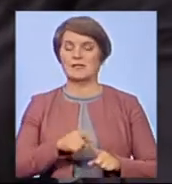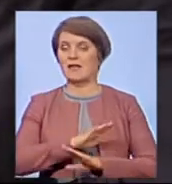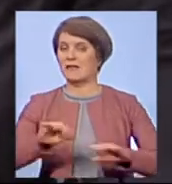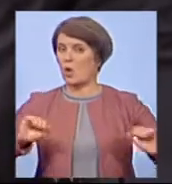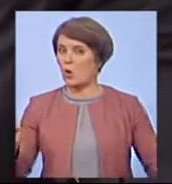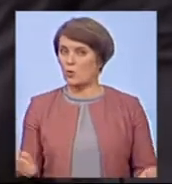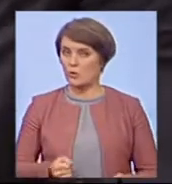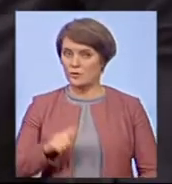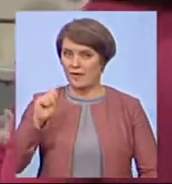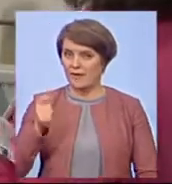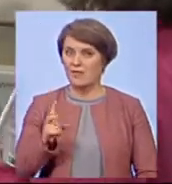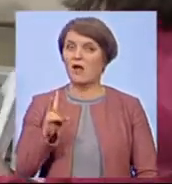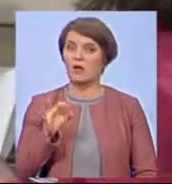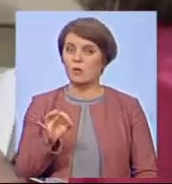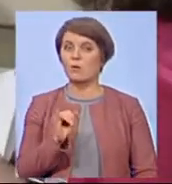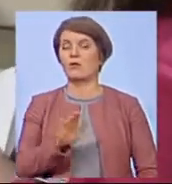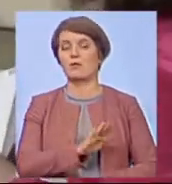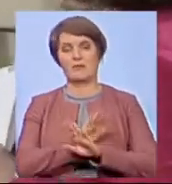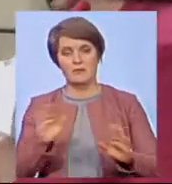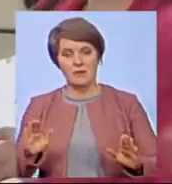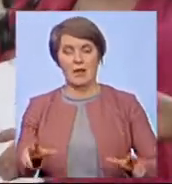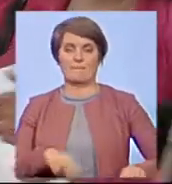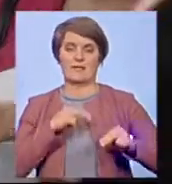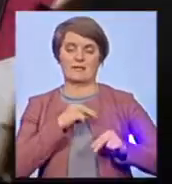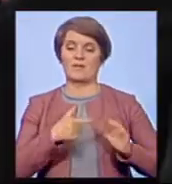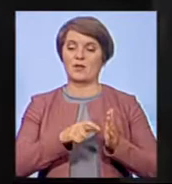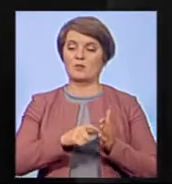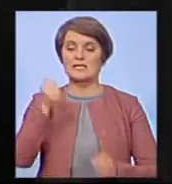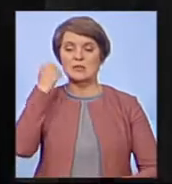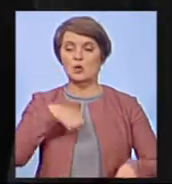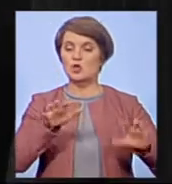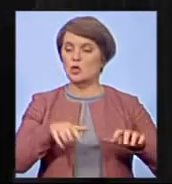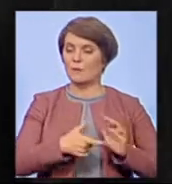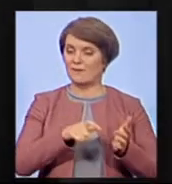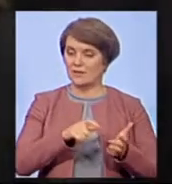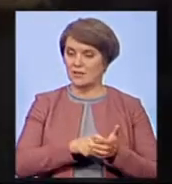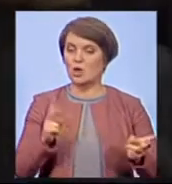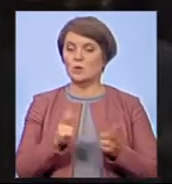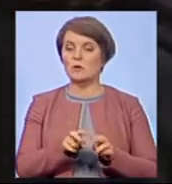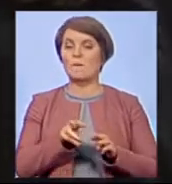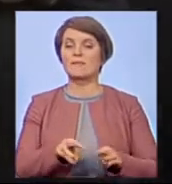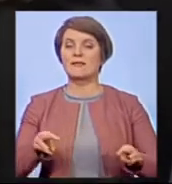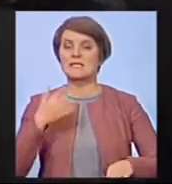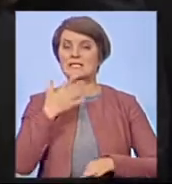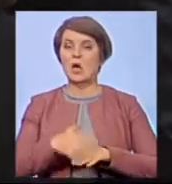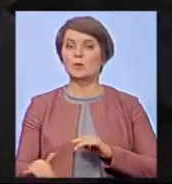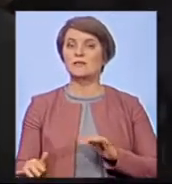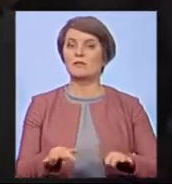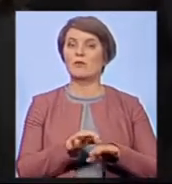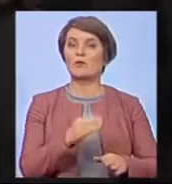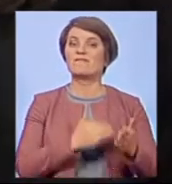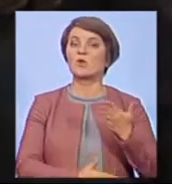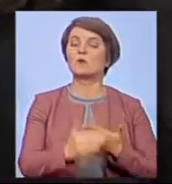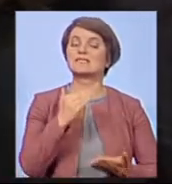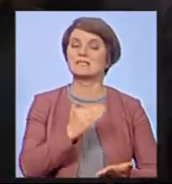й не стратегічне партнерство. В приміщенні старої штаб-квартири Альянсу зустріч міністрів закордонних справ проходить востаннє. У ній